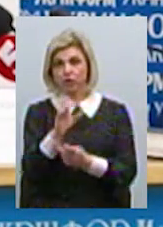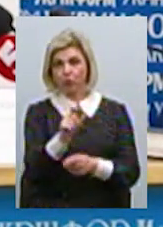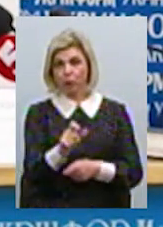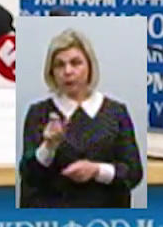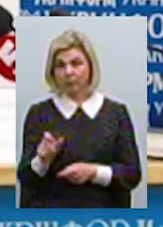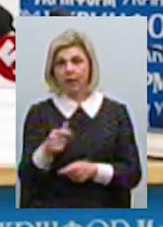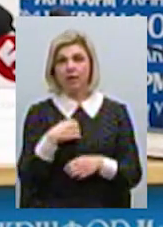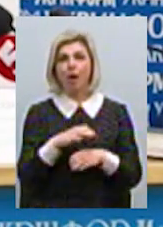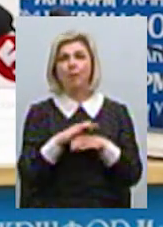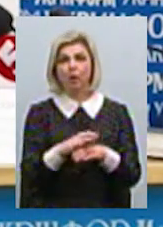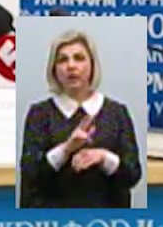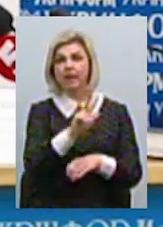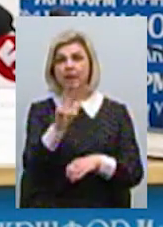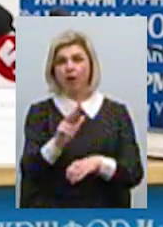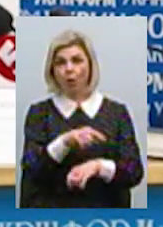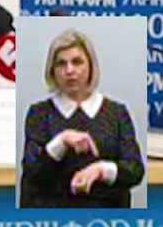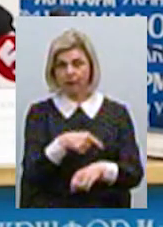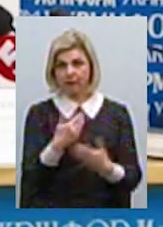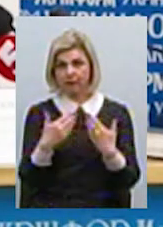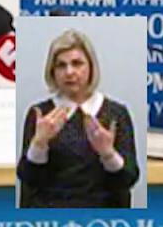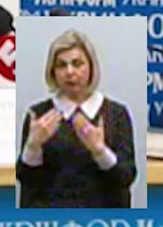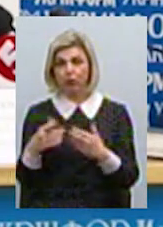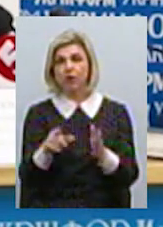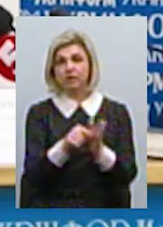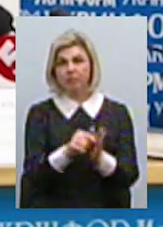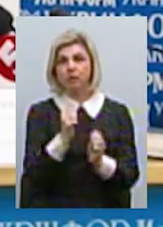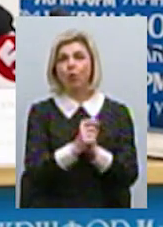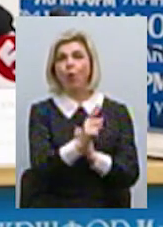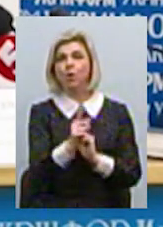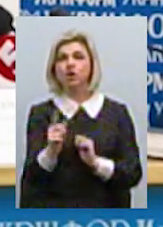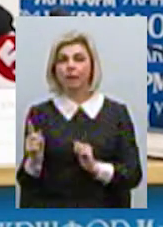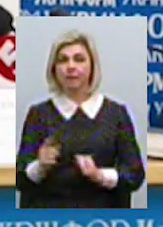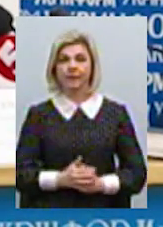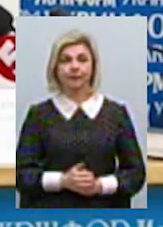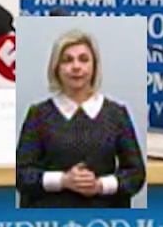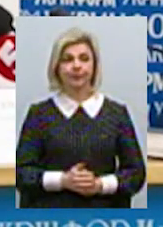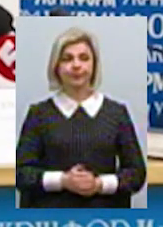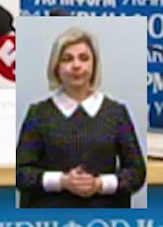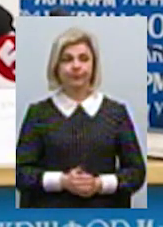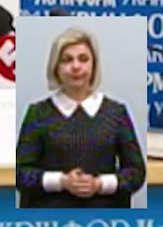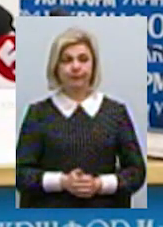я провела з ними 3 години, спілкуючись з кожним. Ну,